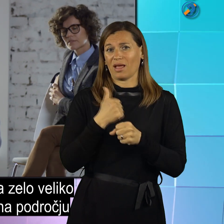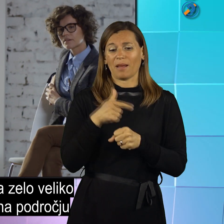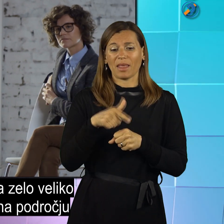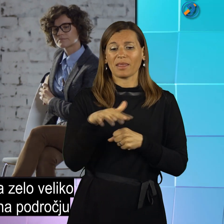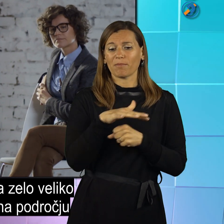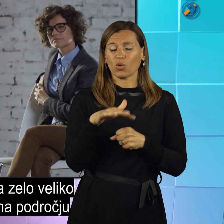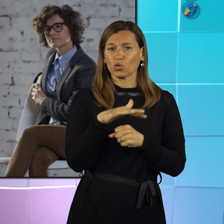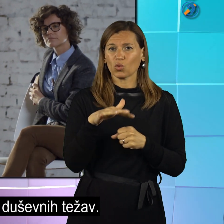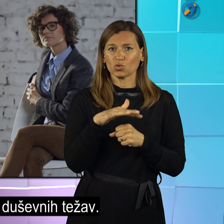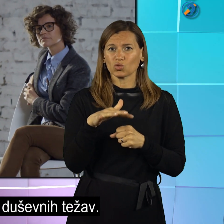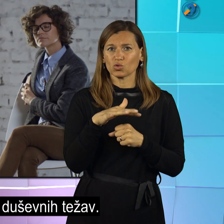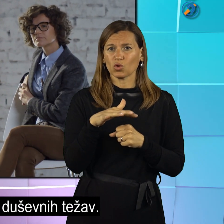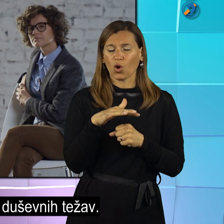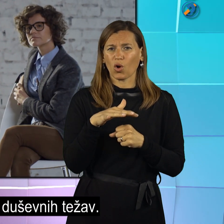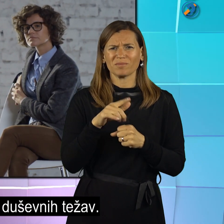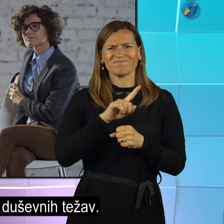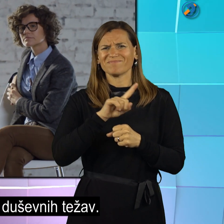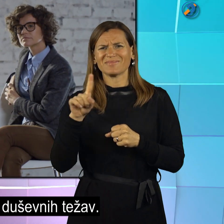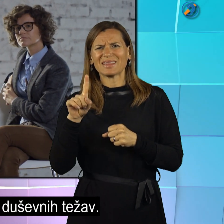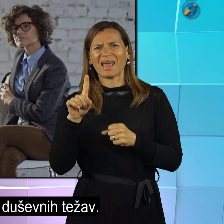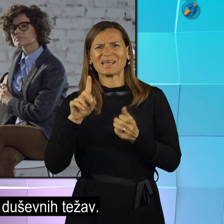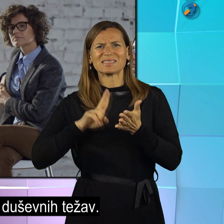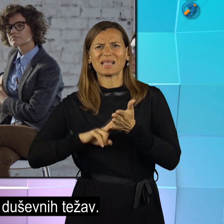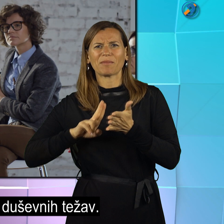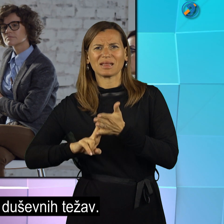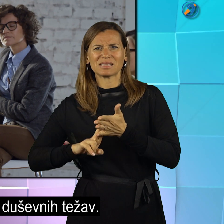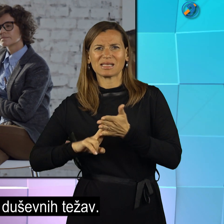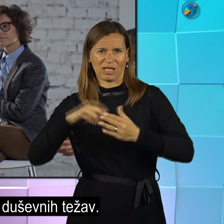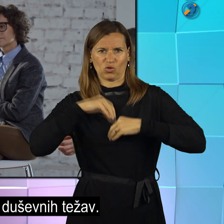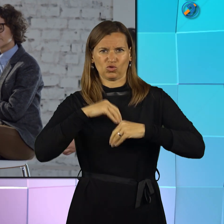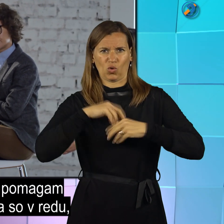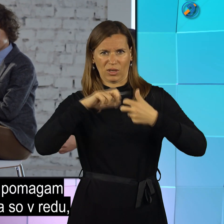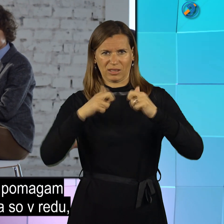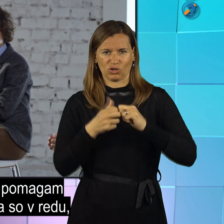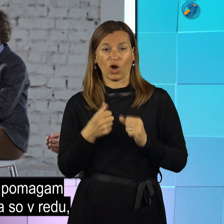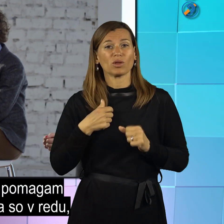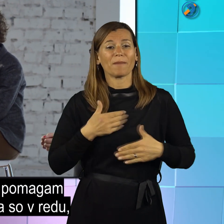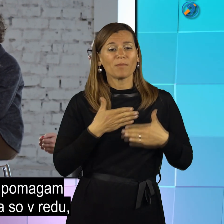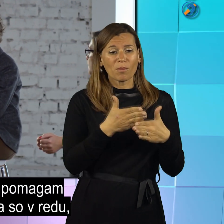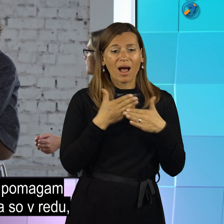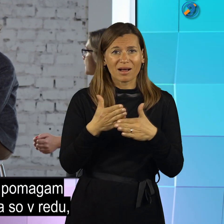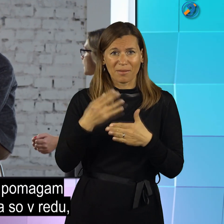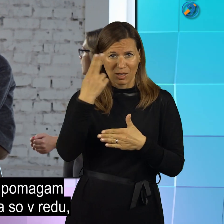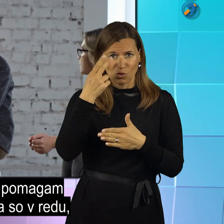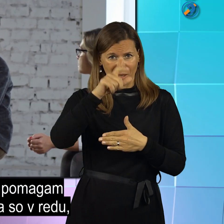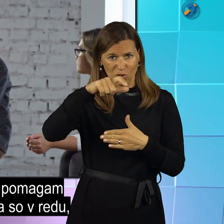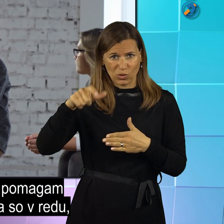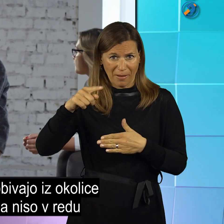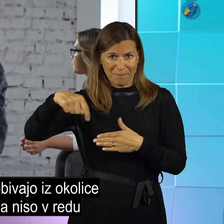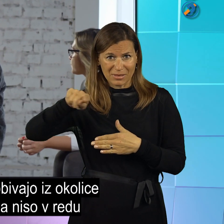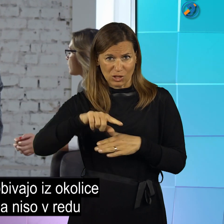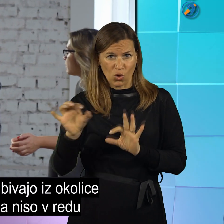veliko delam tudi na tem področju destigmatizacije duševnih težav. Da ljudem pomagam razumeti, da so oni v